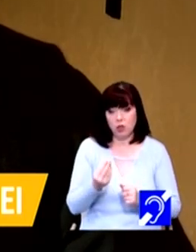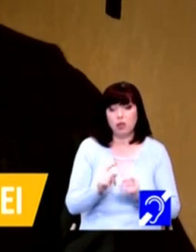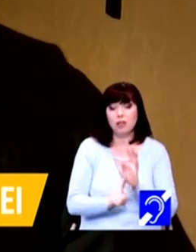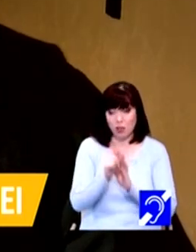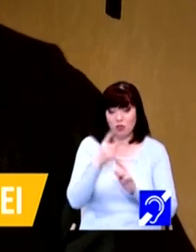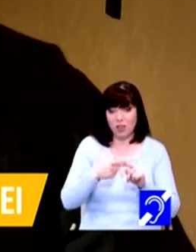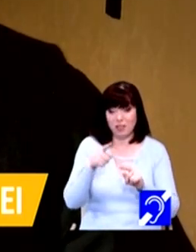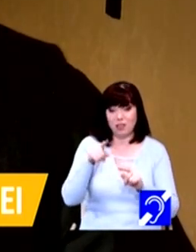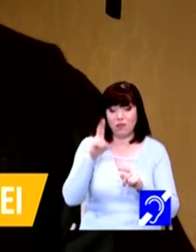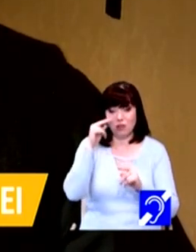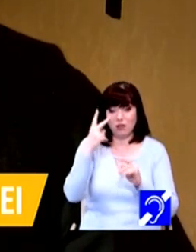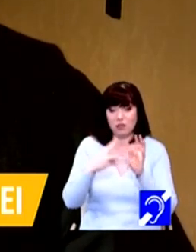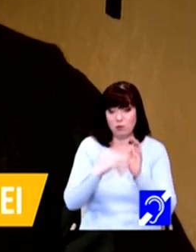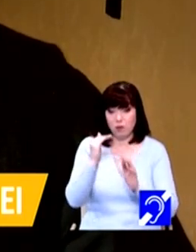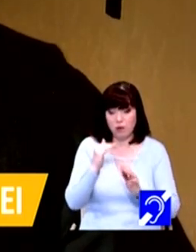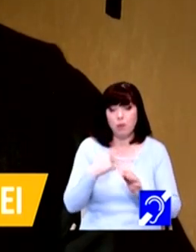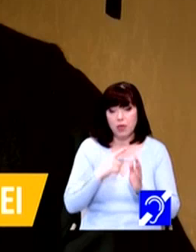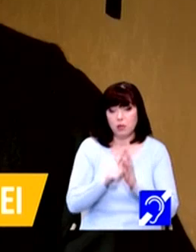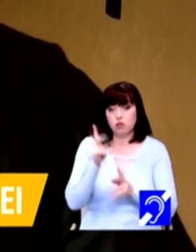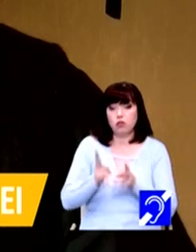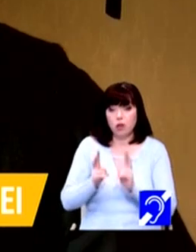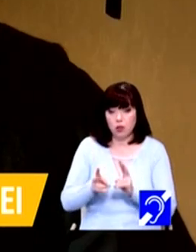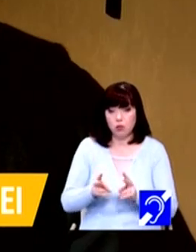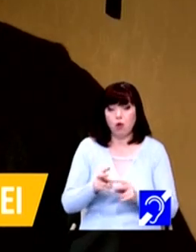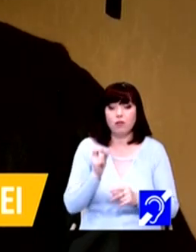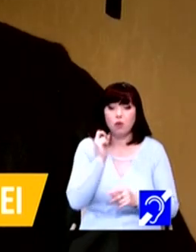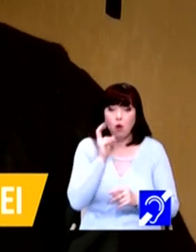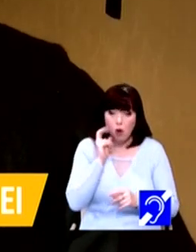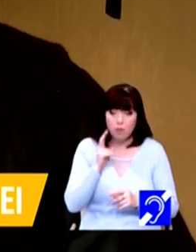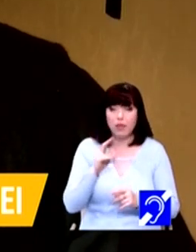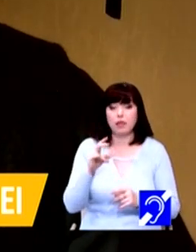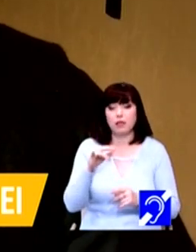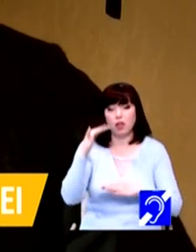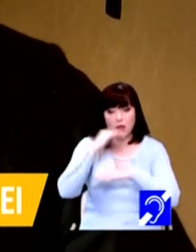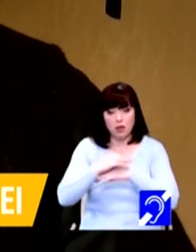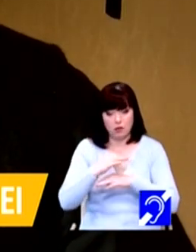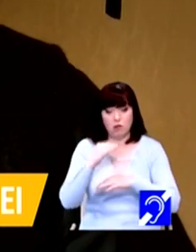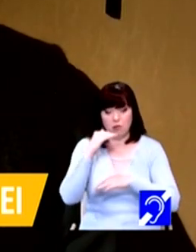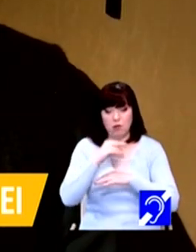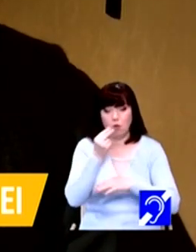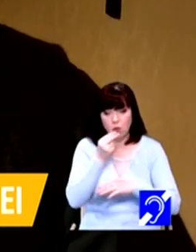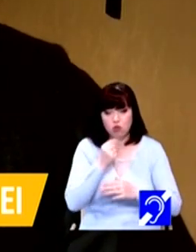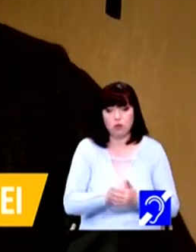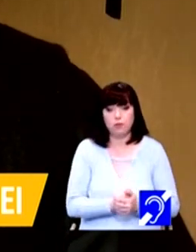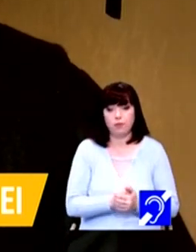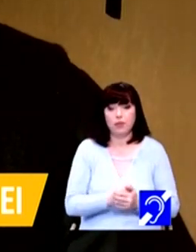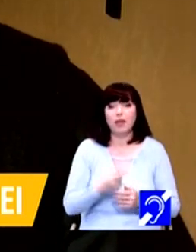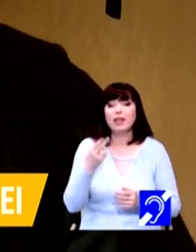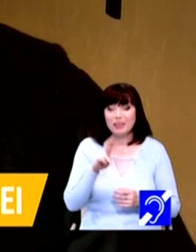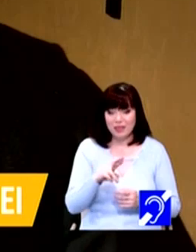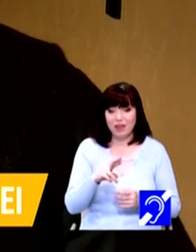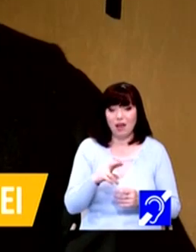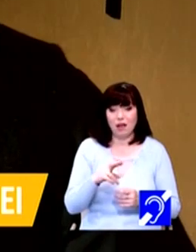începând cu această dată, am început să pregătim la cantina noastră prânzurile și cina pentru acele locuri